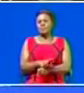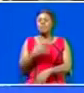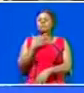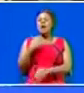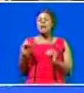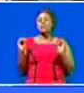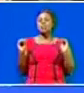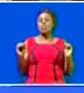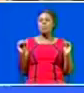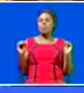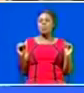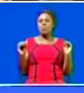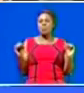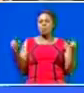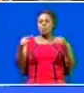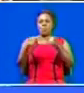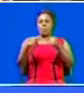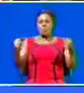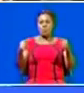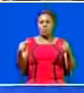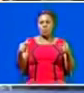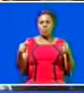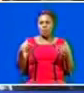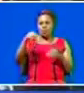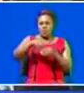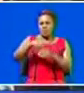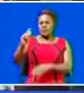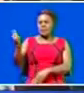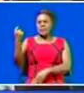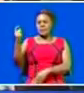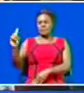Hatutaki kuwa upinzani katika Kenya.